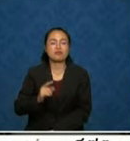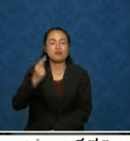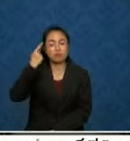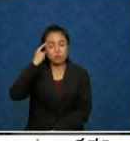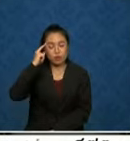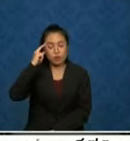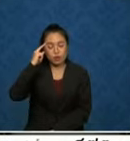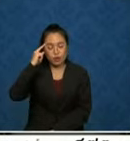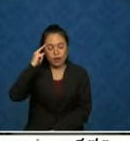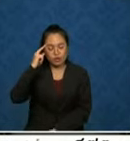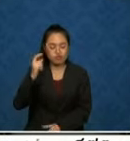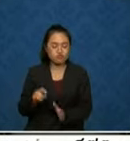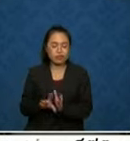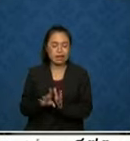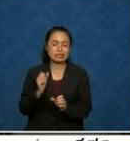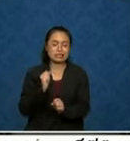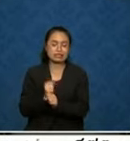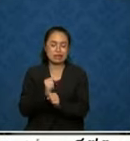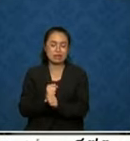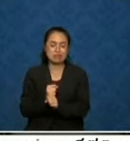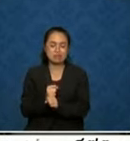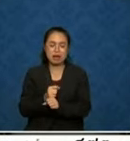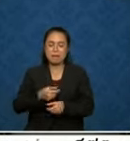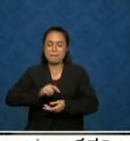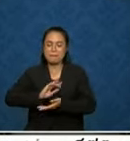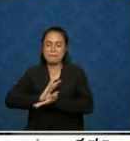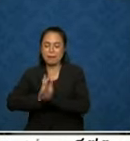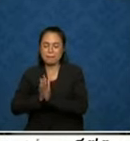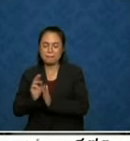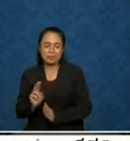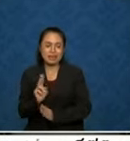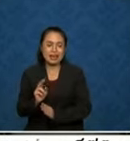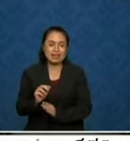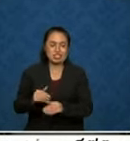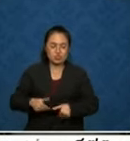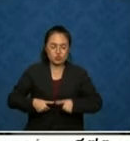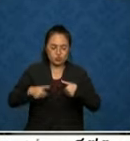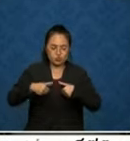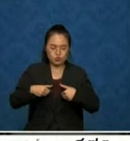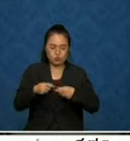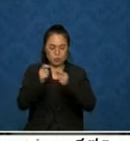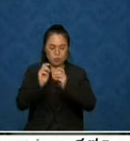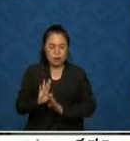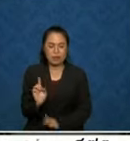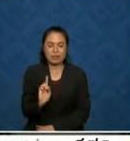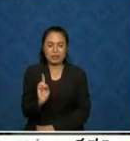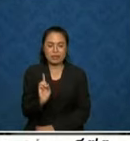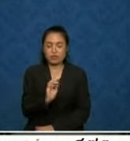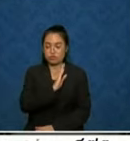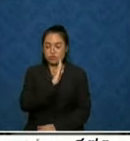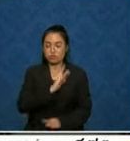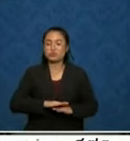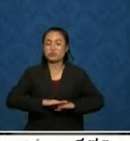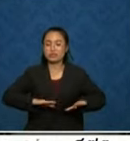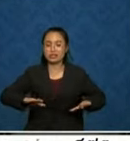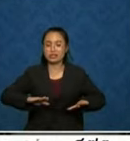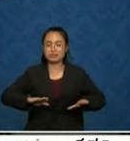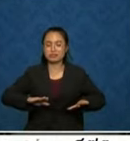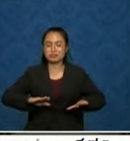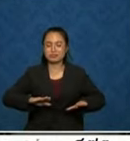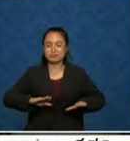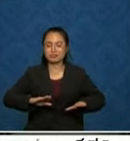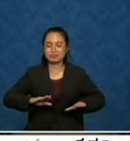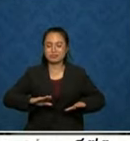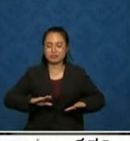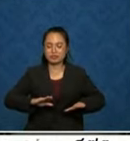ว่าเขาจะใช้สิ่งเหล่านี้ในชีวิตได้อย่างไรท่านประธานคะเมื่อเด็กที่หมดกำลังใจจะใฝ่ฝันมาเจอกับคุณ